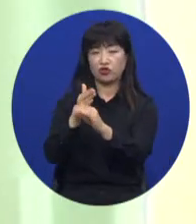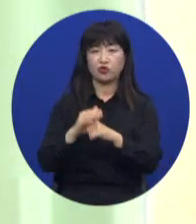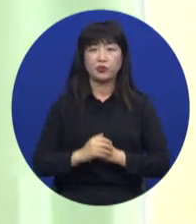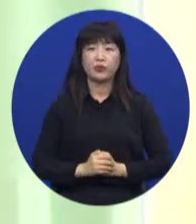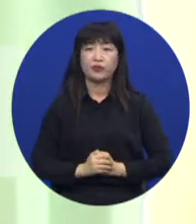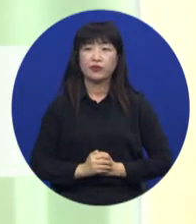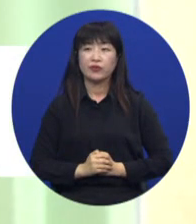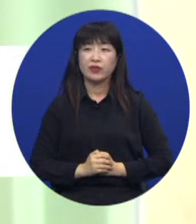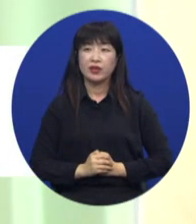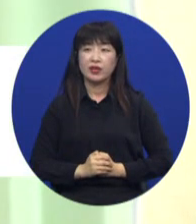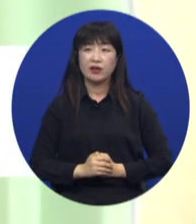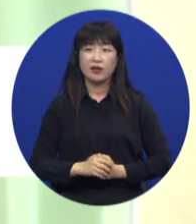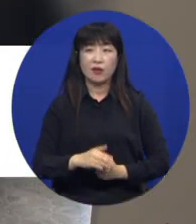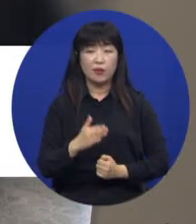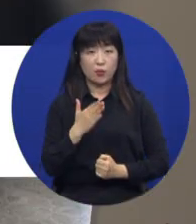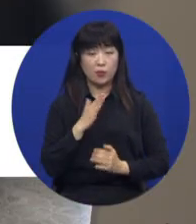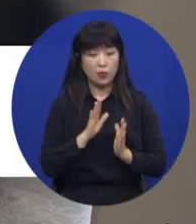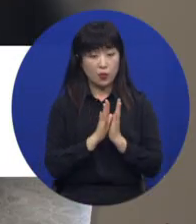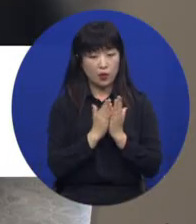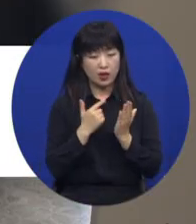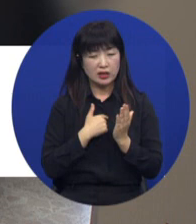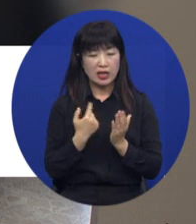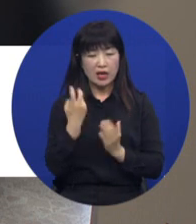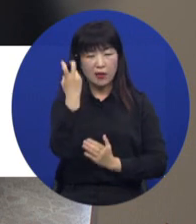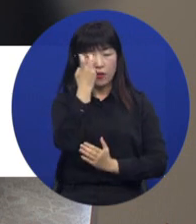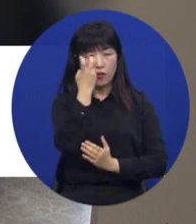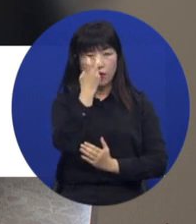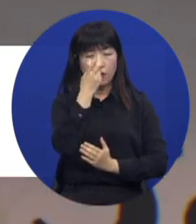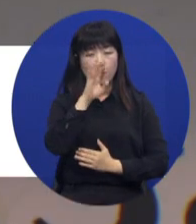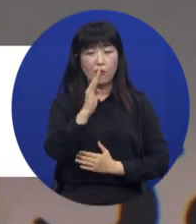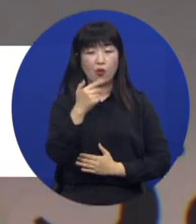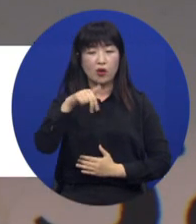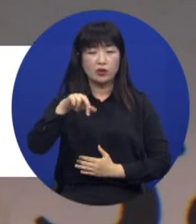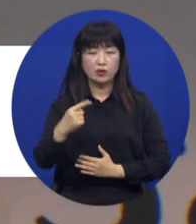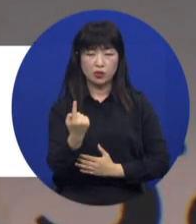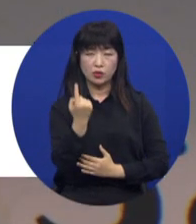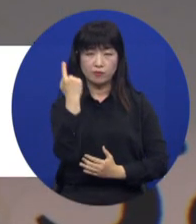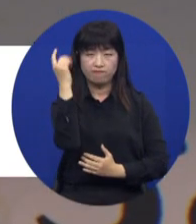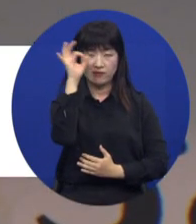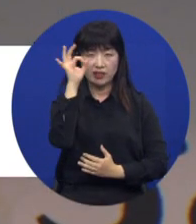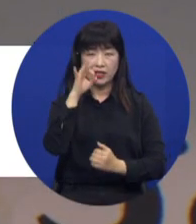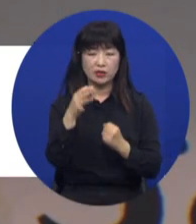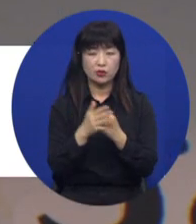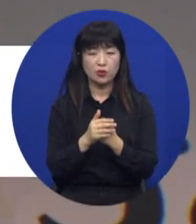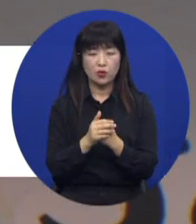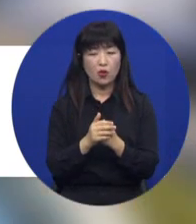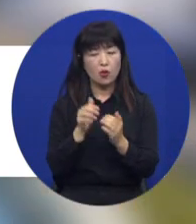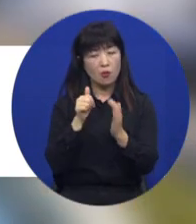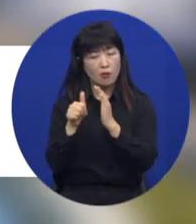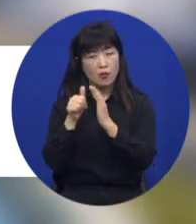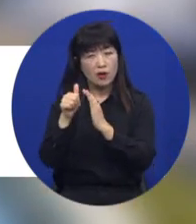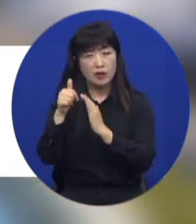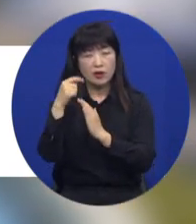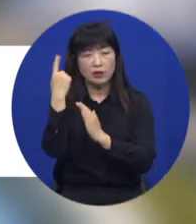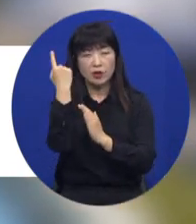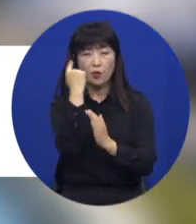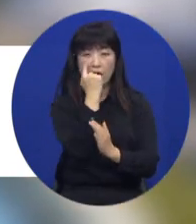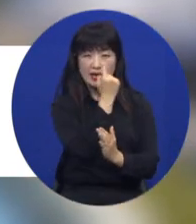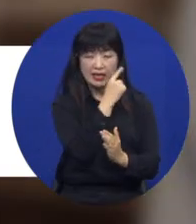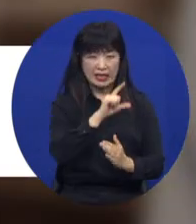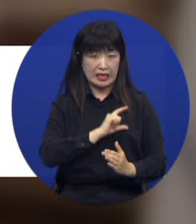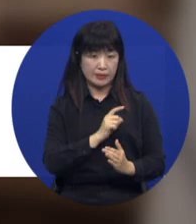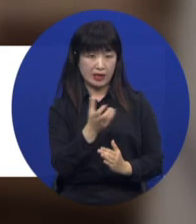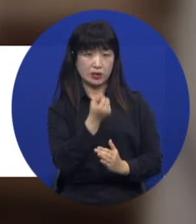자기 관할 보건소 거를 찾아가지고 저희가 이제 들어온 사람들을 확인을 해요. 그 이름을